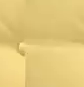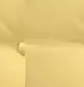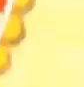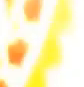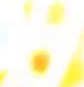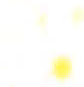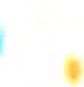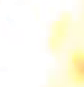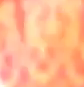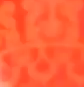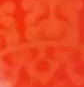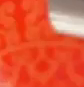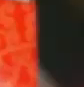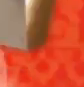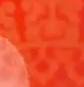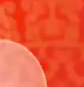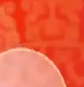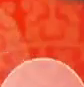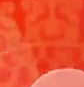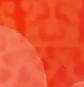waltikal.